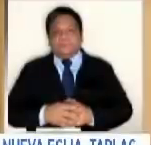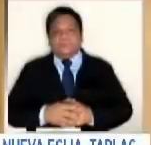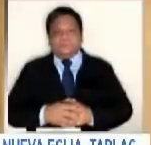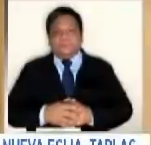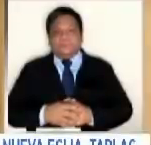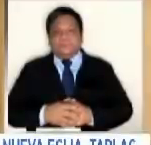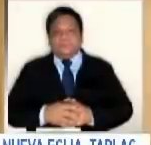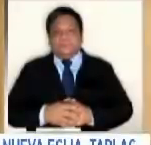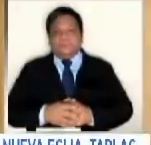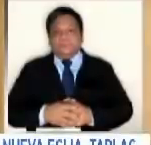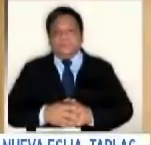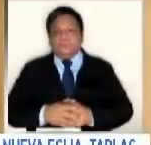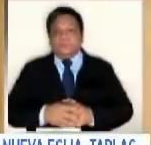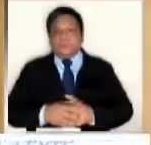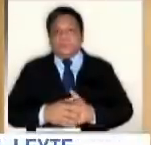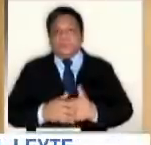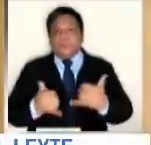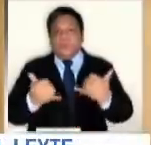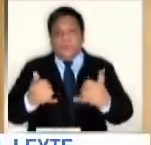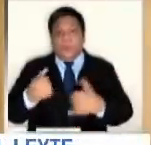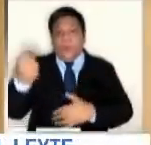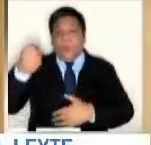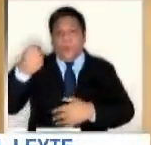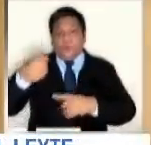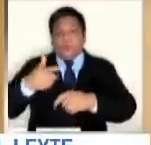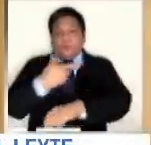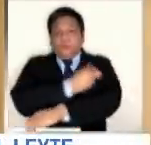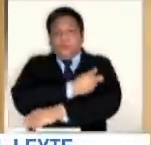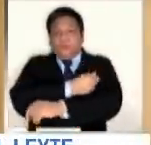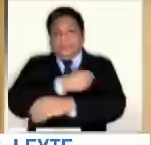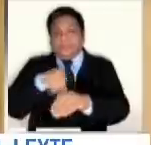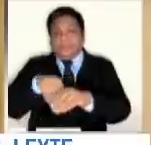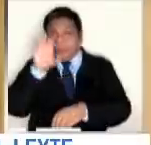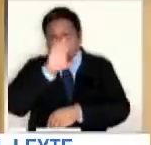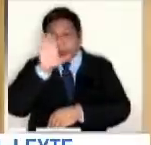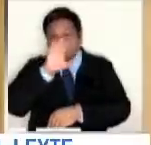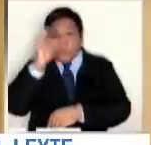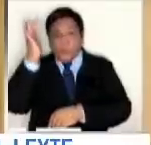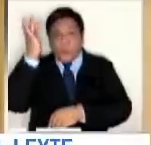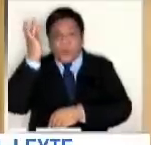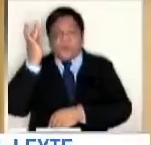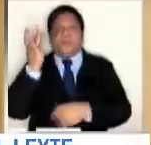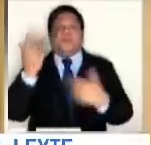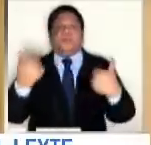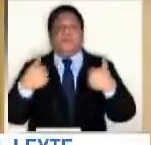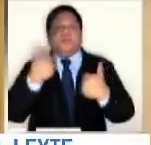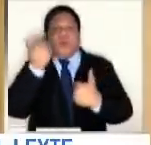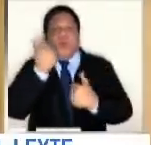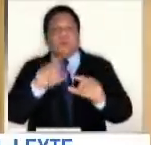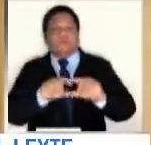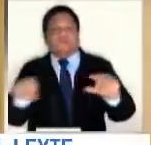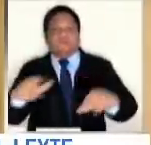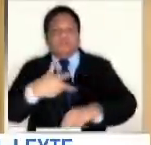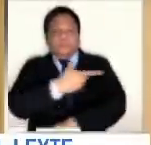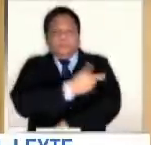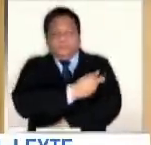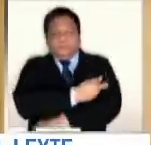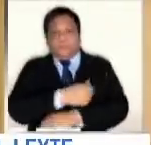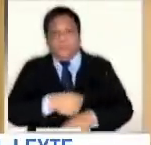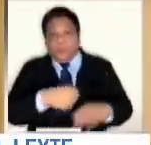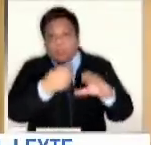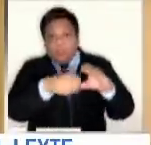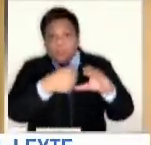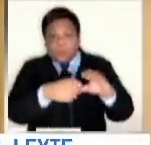Tinigil muna ang pagbabakuna kontra COVID-19 sa Cebu dahil sa kakulangan ng supply ng vaccines. Sa Camarines Sur, isang pasyente may COVID